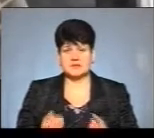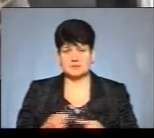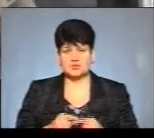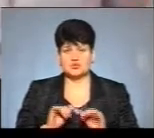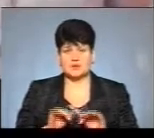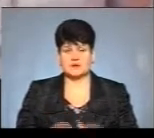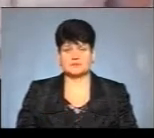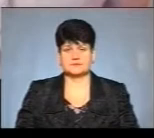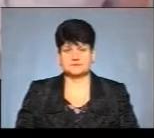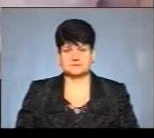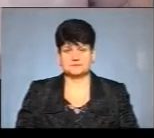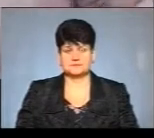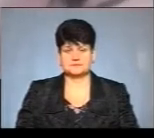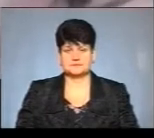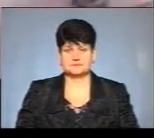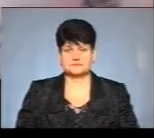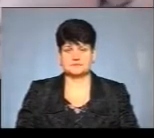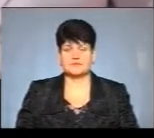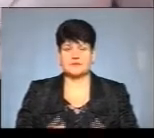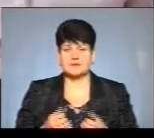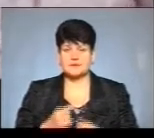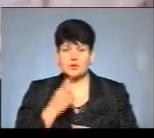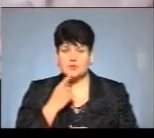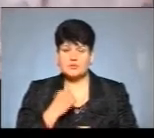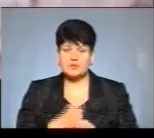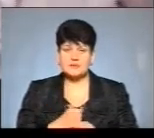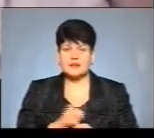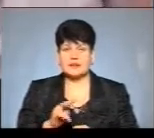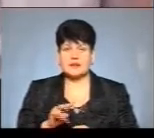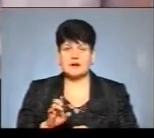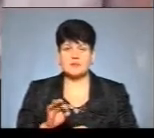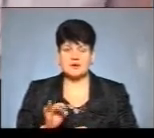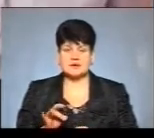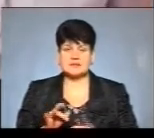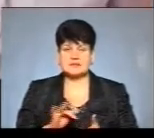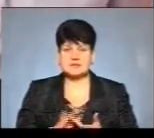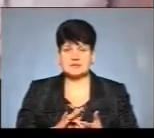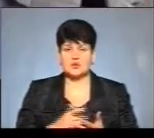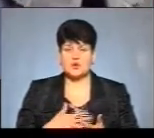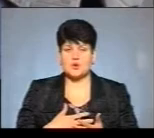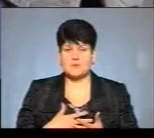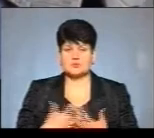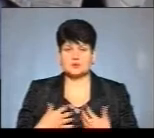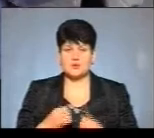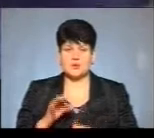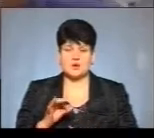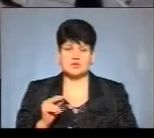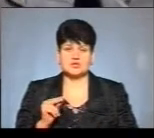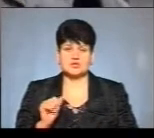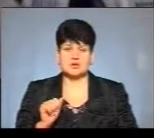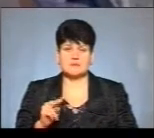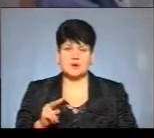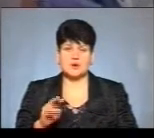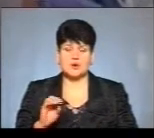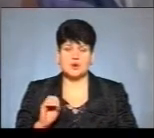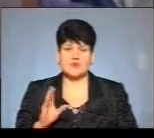акцію. Забір крові робить лаборантка Центру громадського здоров'я Ольга Чапльовська. Вона розповідає, як роблять